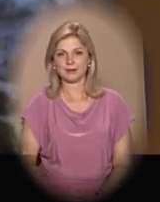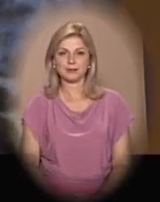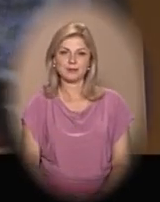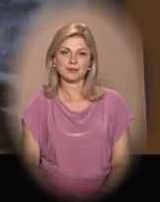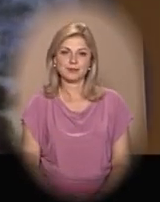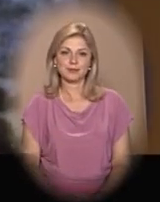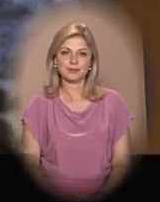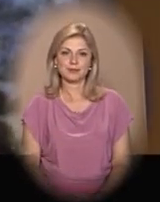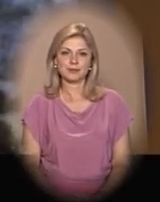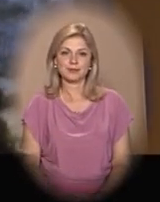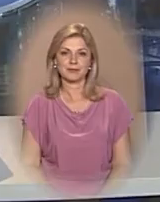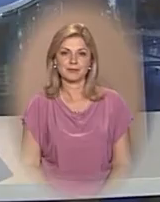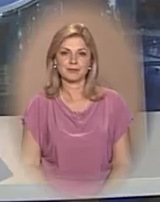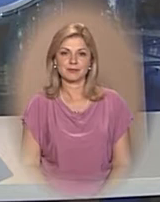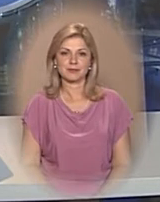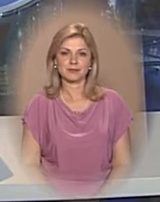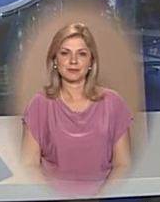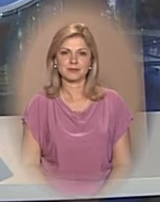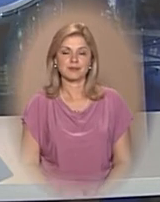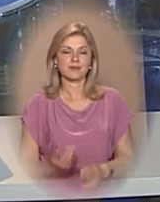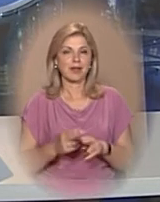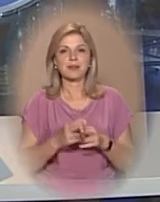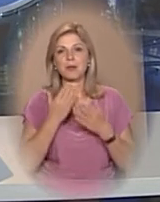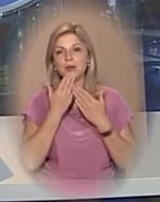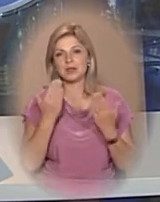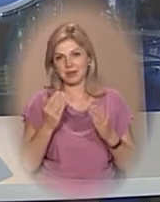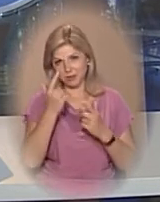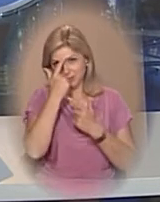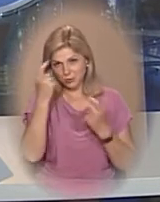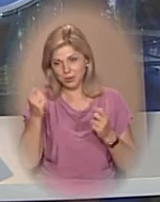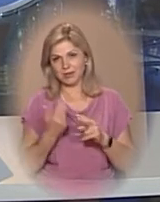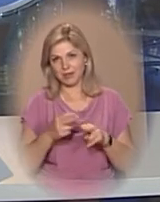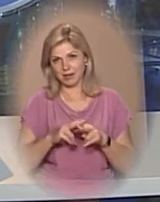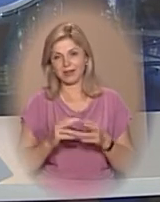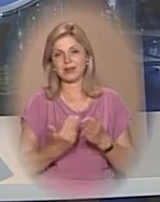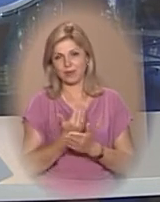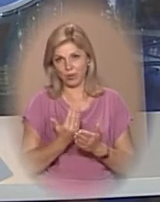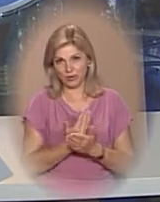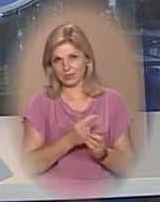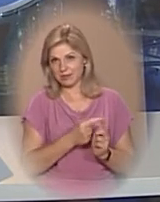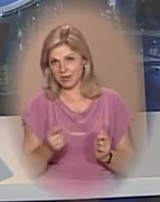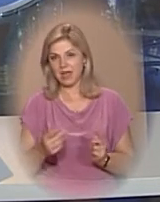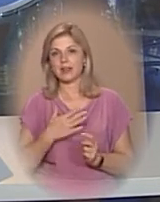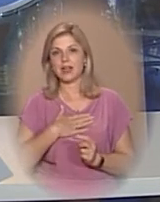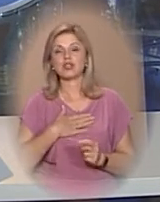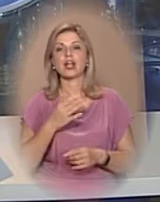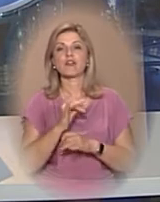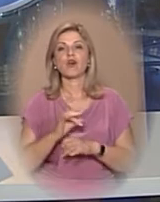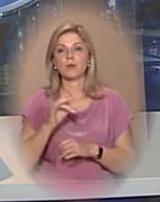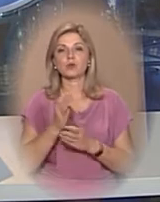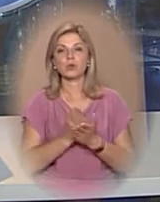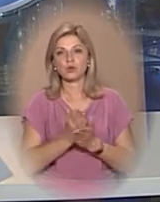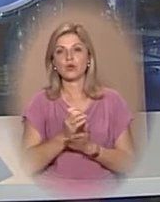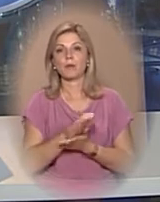новини Миколаївщини. І це останнє повідомлення даного інформаційного блоку. Наша інформаційна служба продовжить